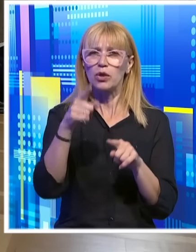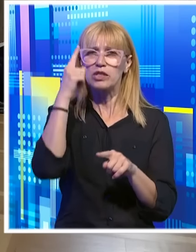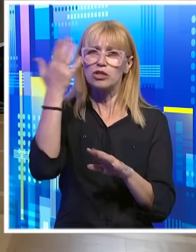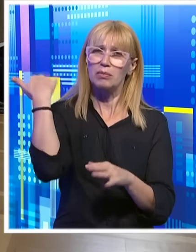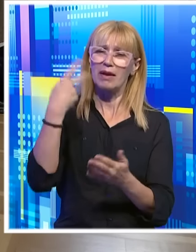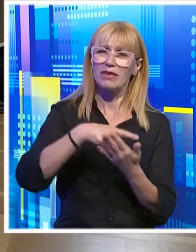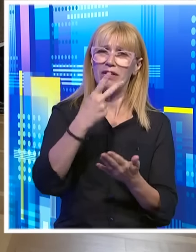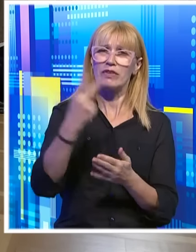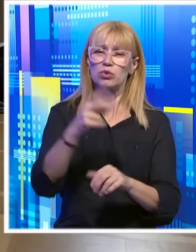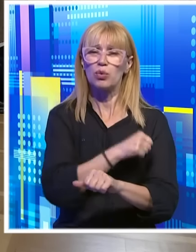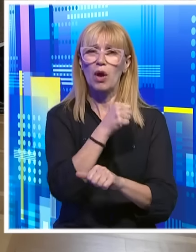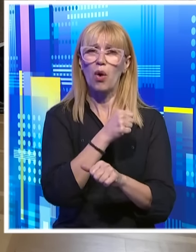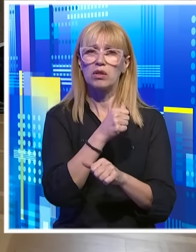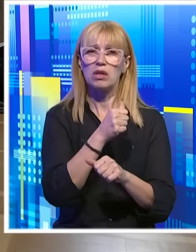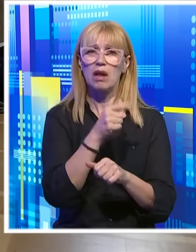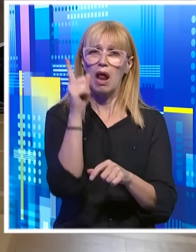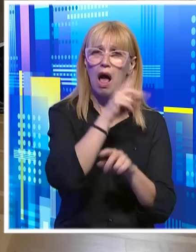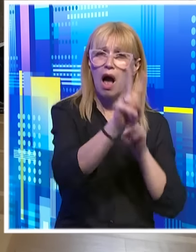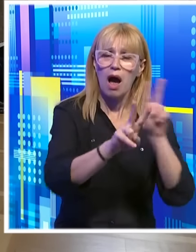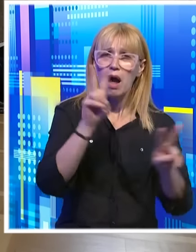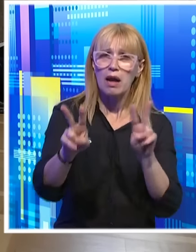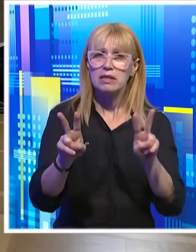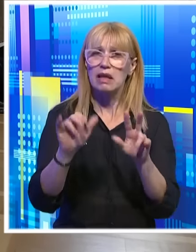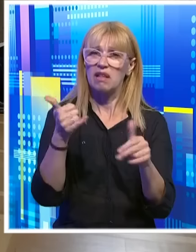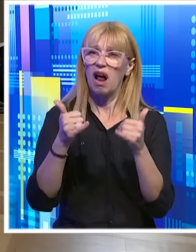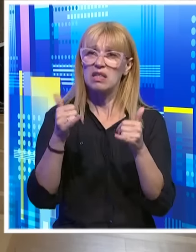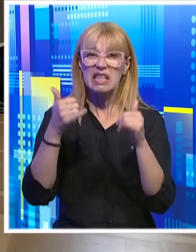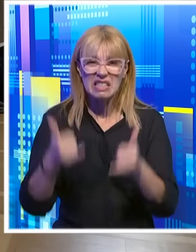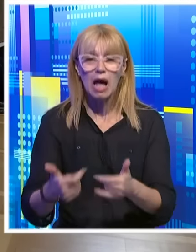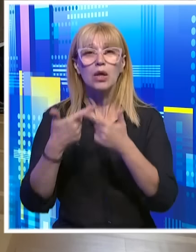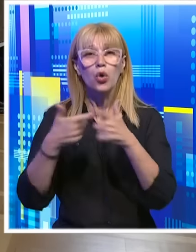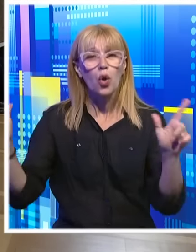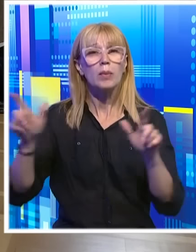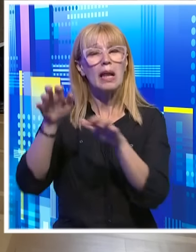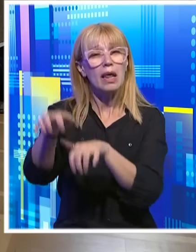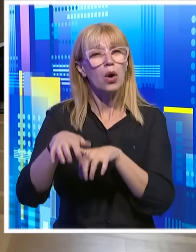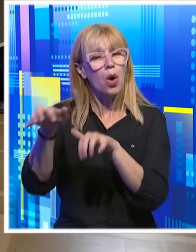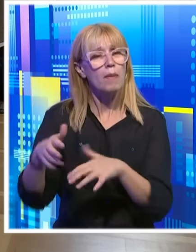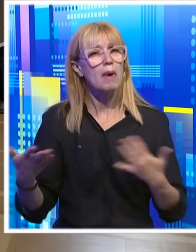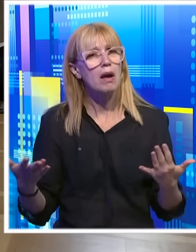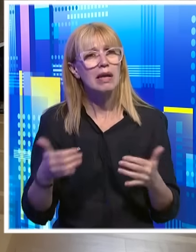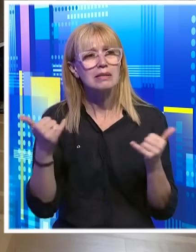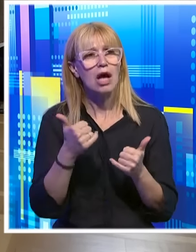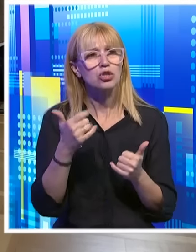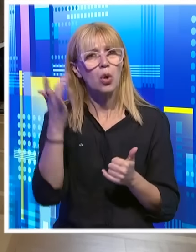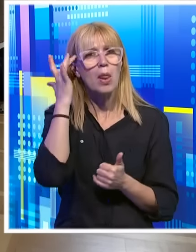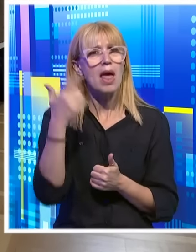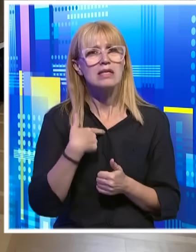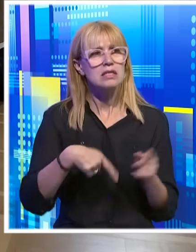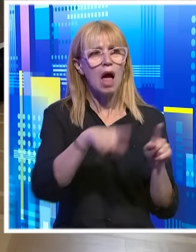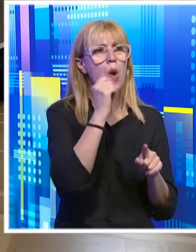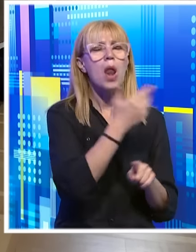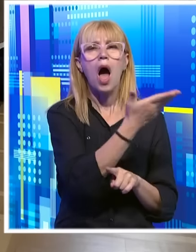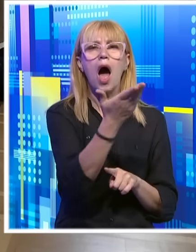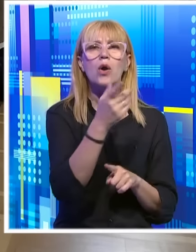za kopanje jadarita u Nedeljicama, Rio Tintu i zašto to srpski narod sazna iz stranih medija, zašto